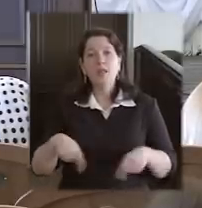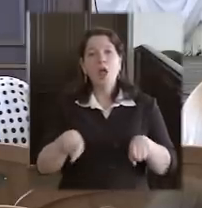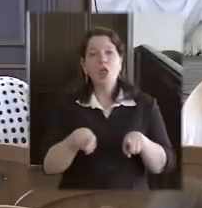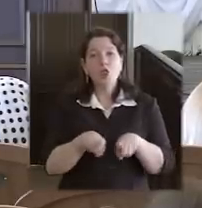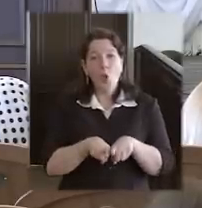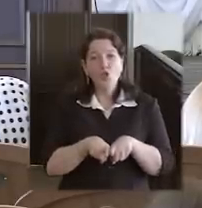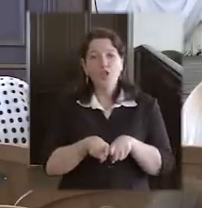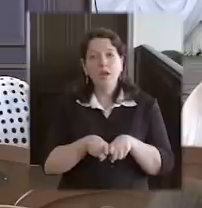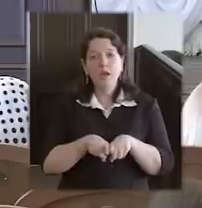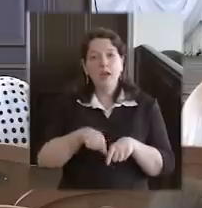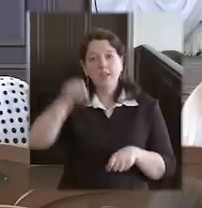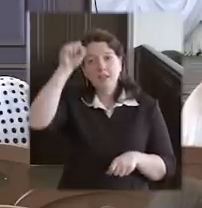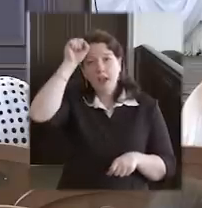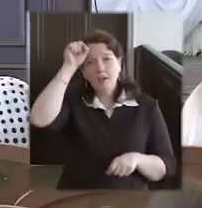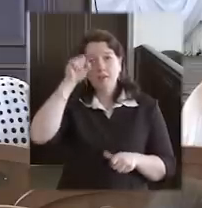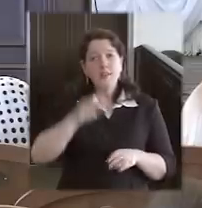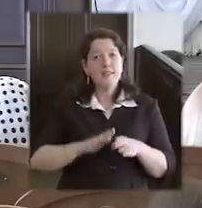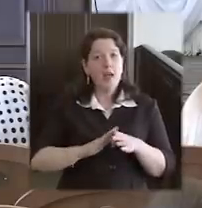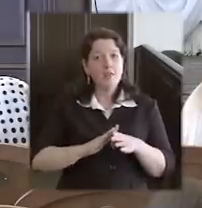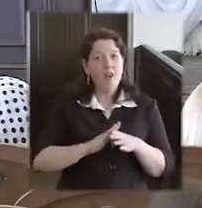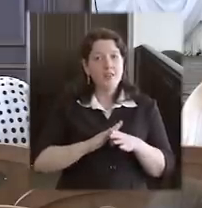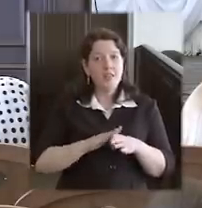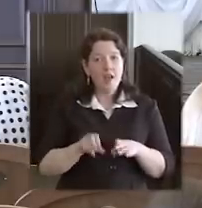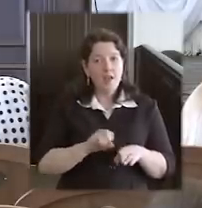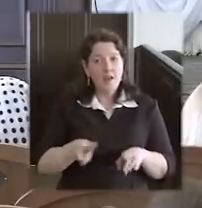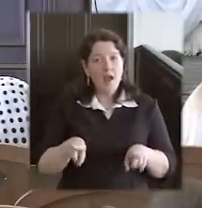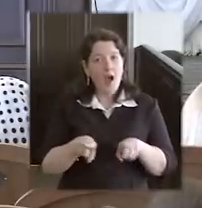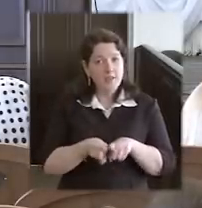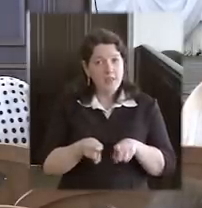один и тот же грех по имени, по названию